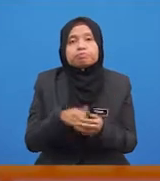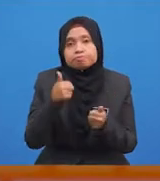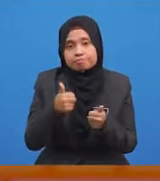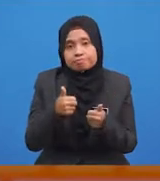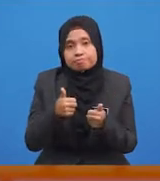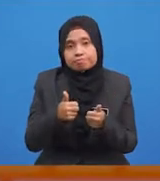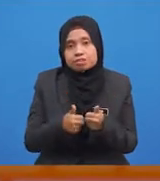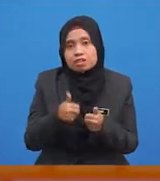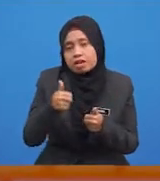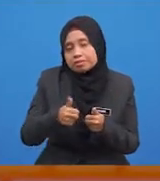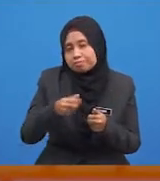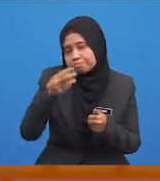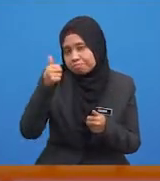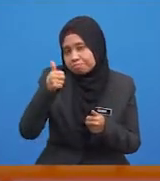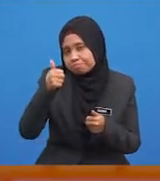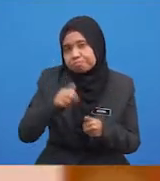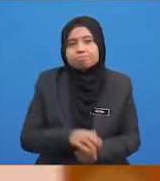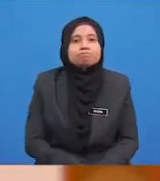Bagus, anda memang bijak.